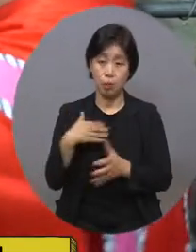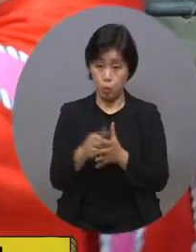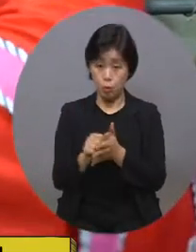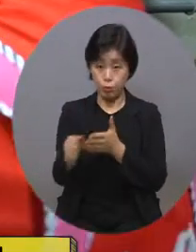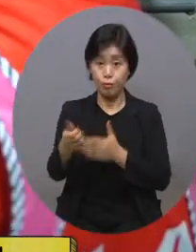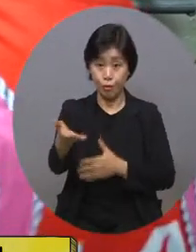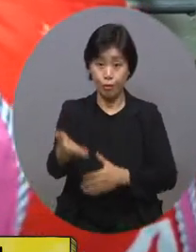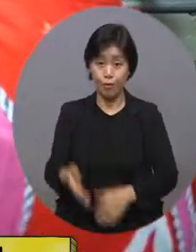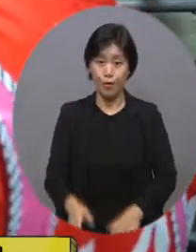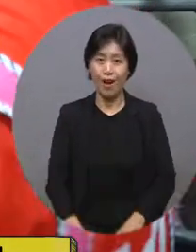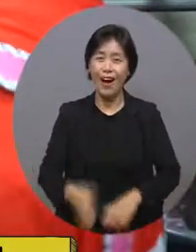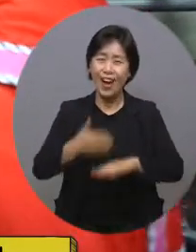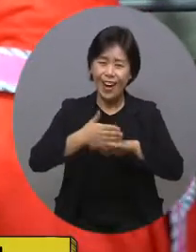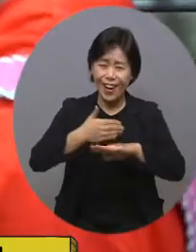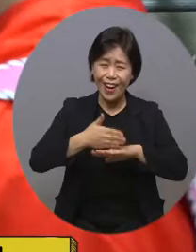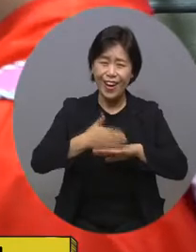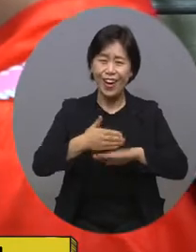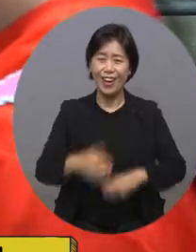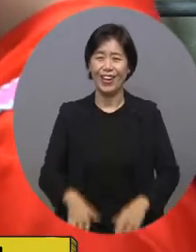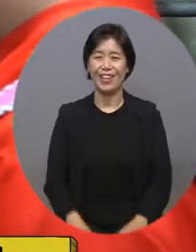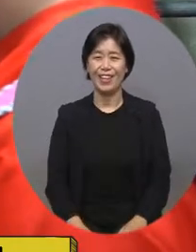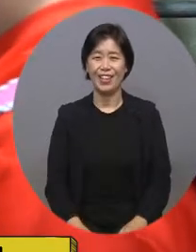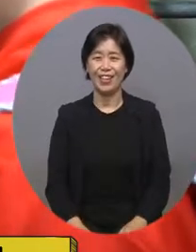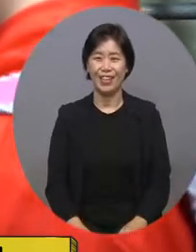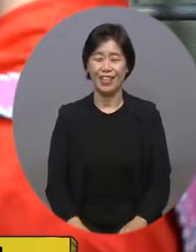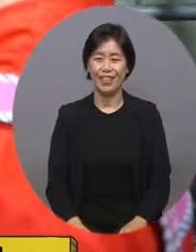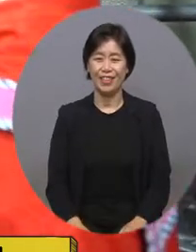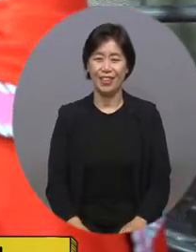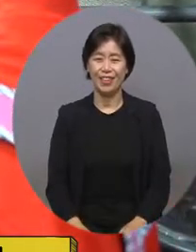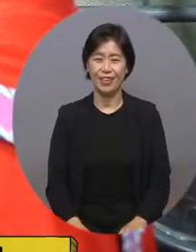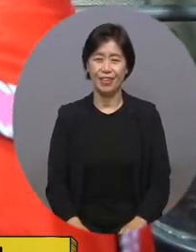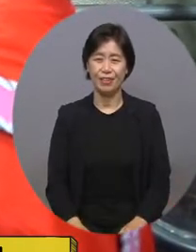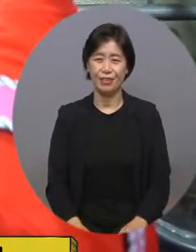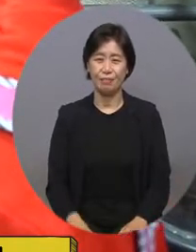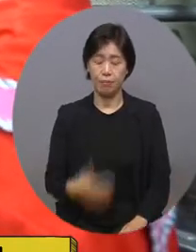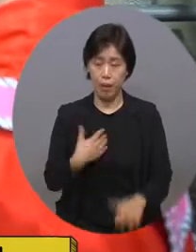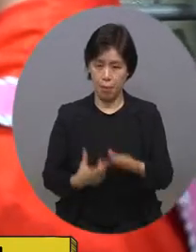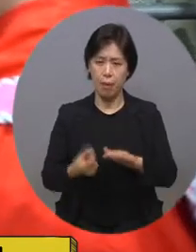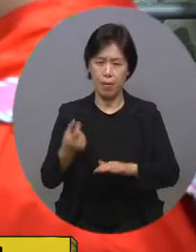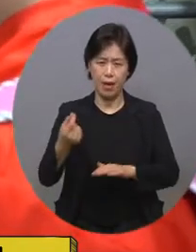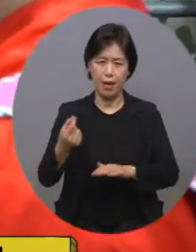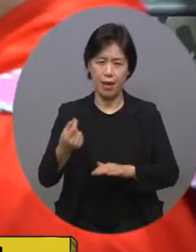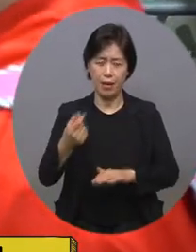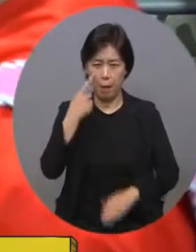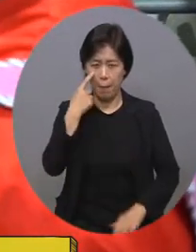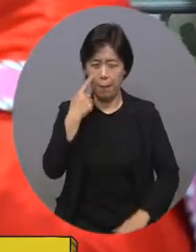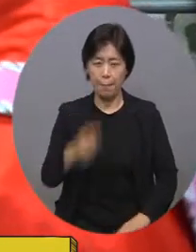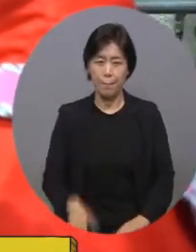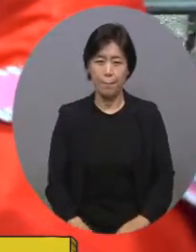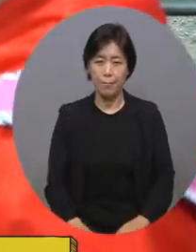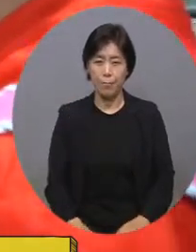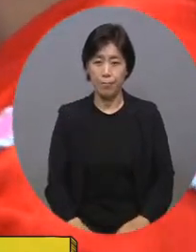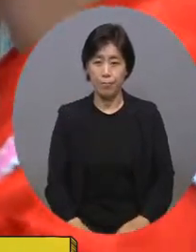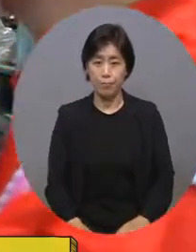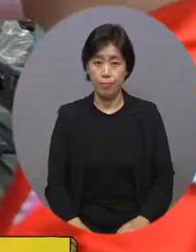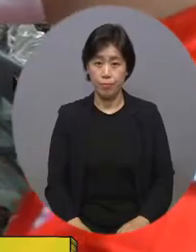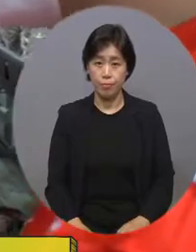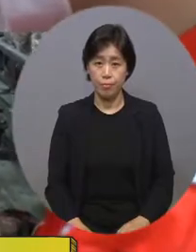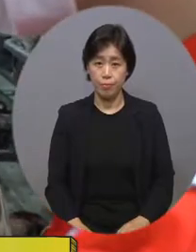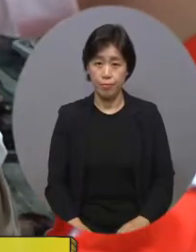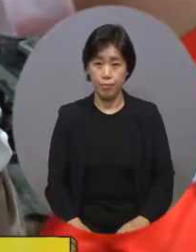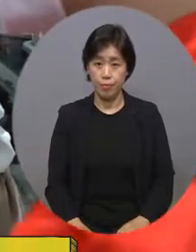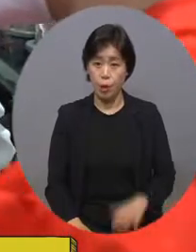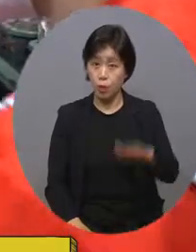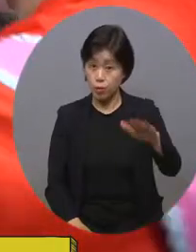선생님? 감사합니다, 민철님. 감사합니다, 민철님. 제가 얼른 따보도록 하겠습니다. 그럼 여기를 어떻게